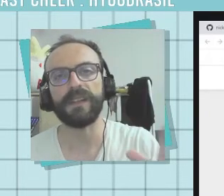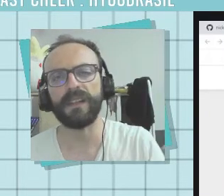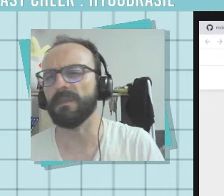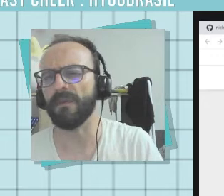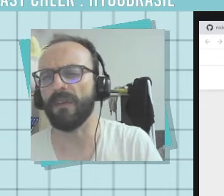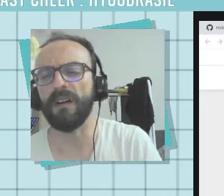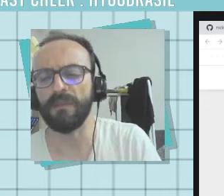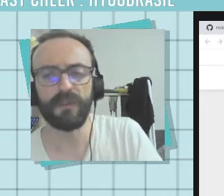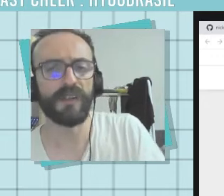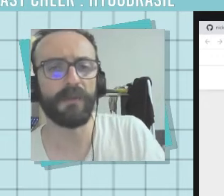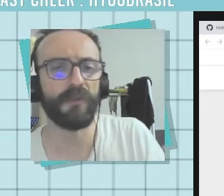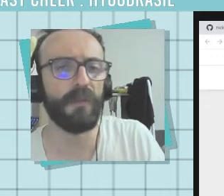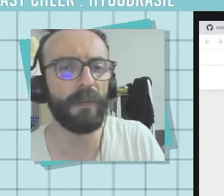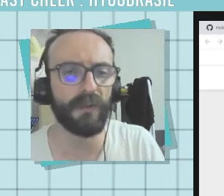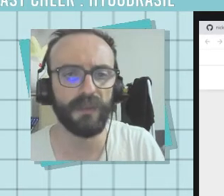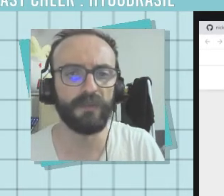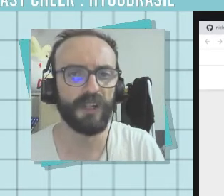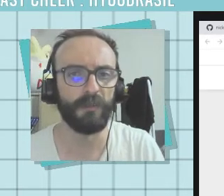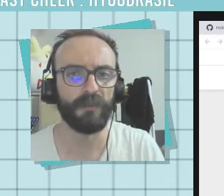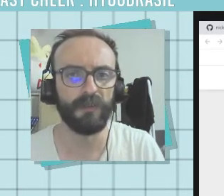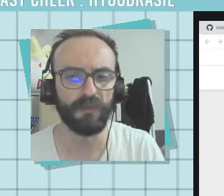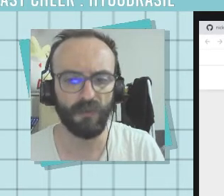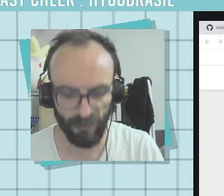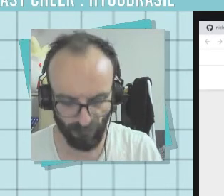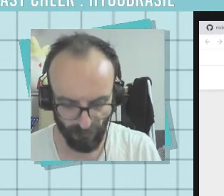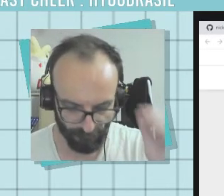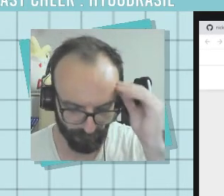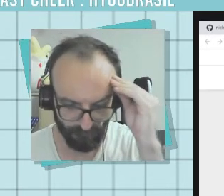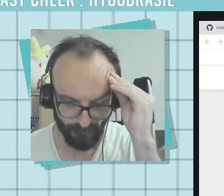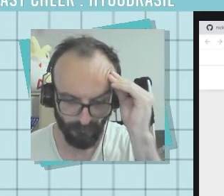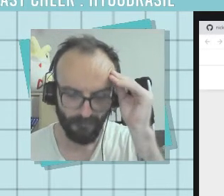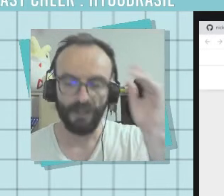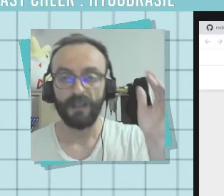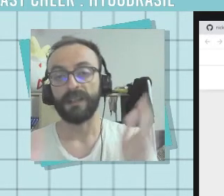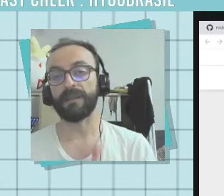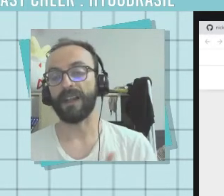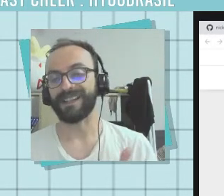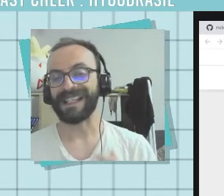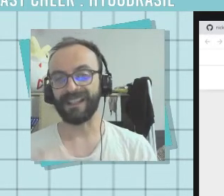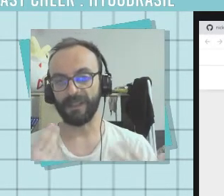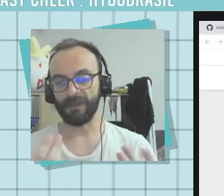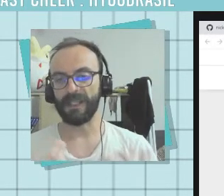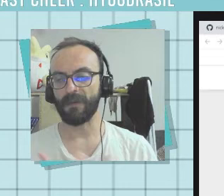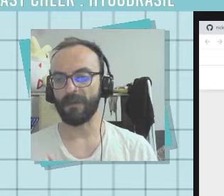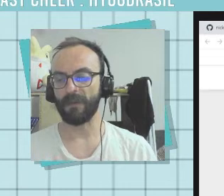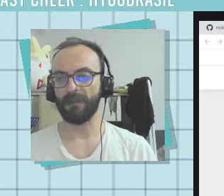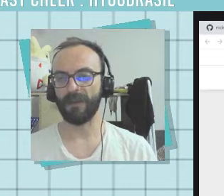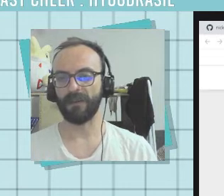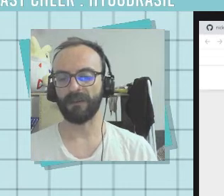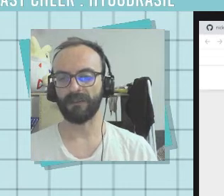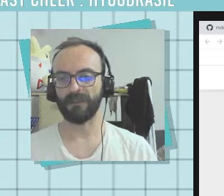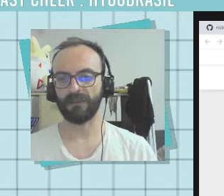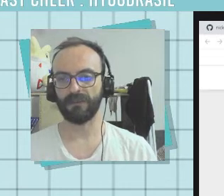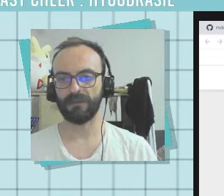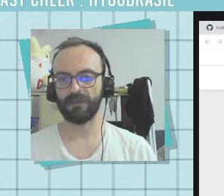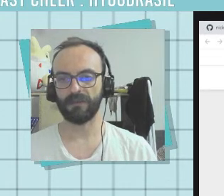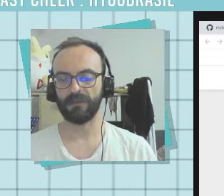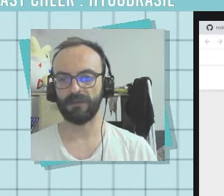voulu essayer pour voir, en fait je sais absolument pas coder donc j'ai abandonné au bout de 3 secondes. C'est voilà, ça c'est un des principaux problèmes.